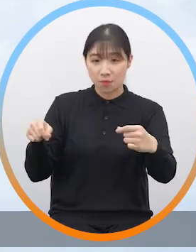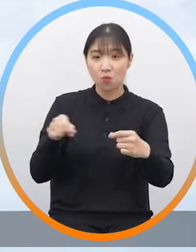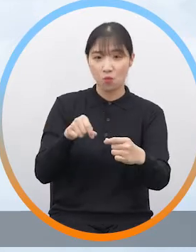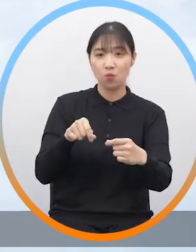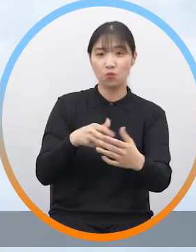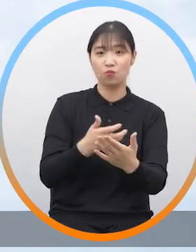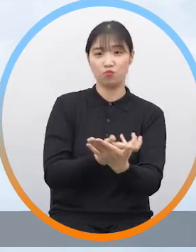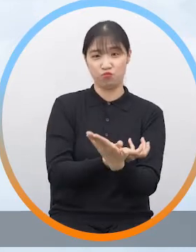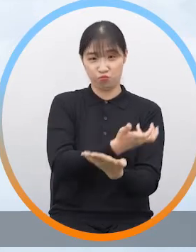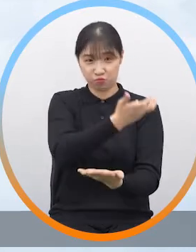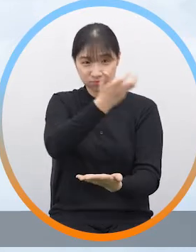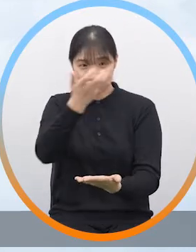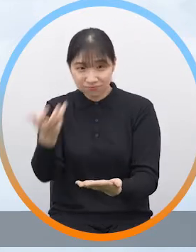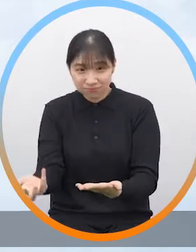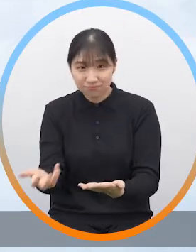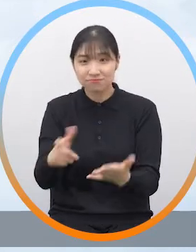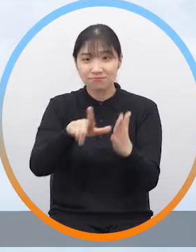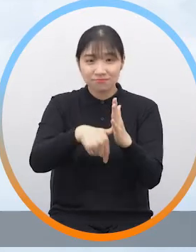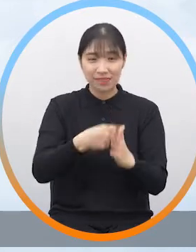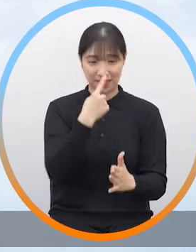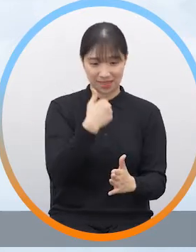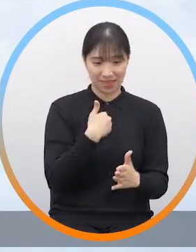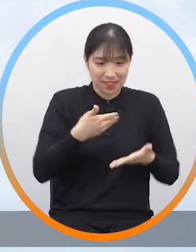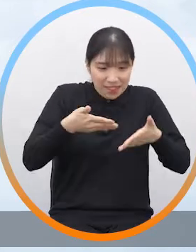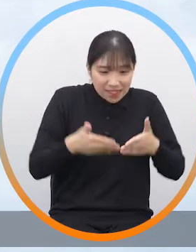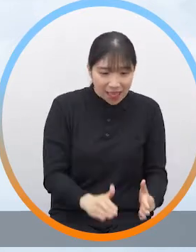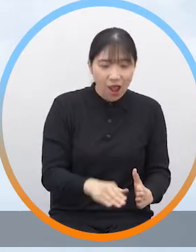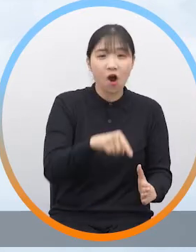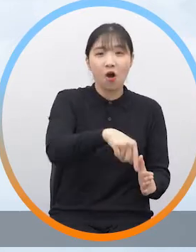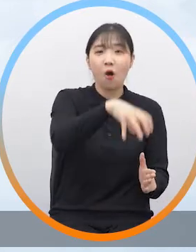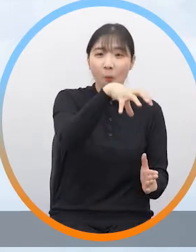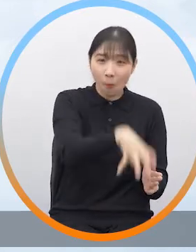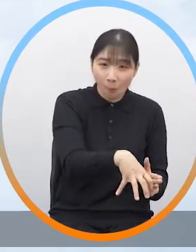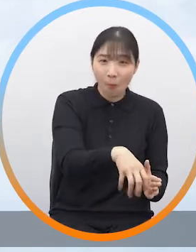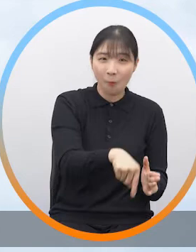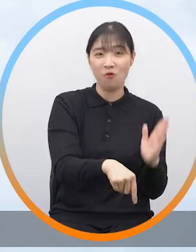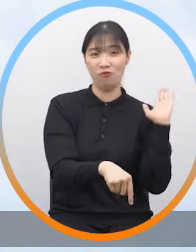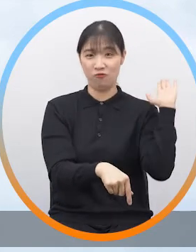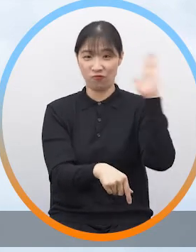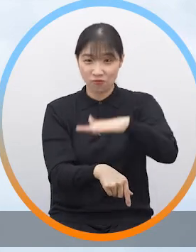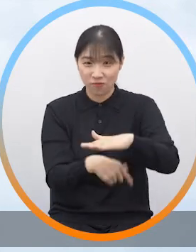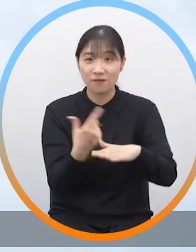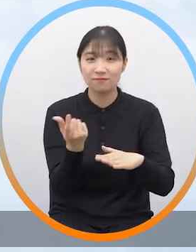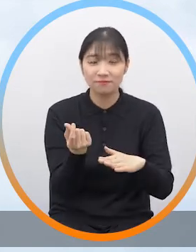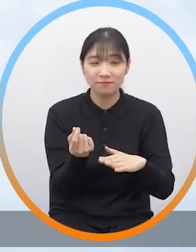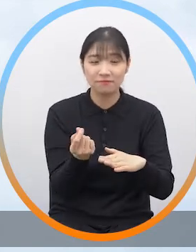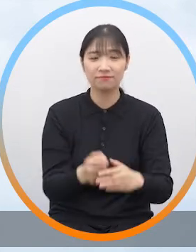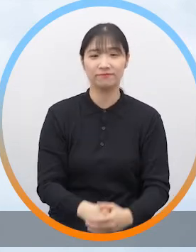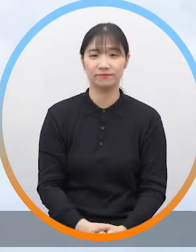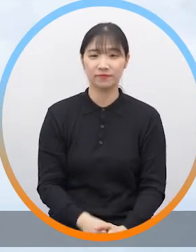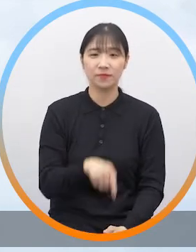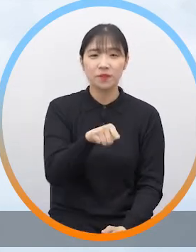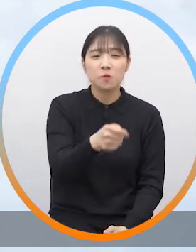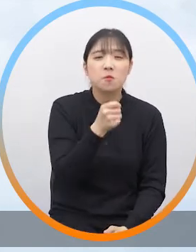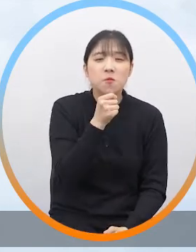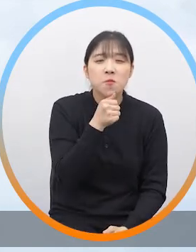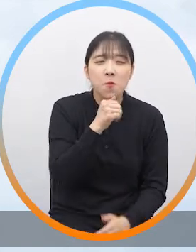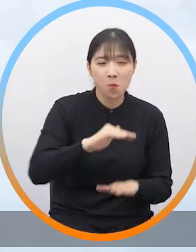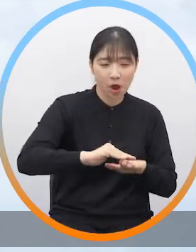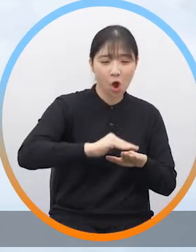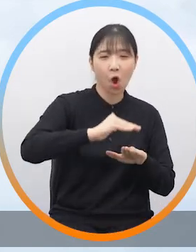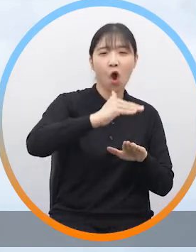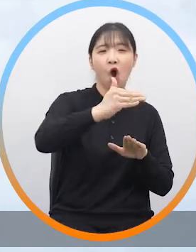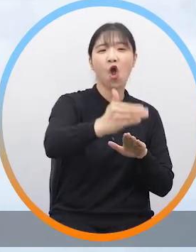출발을 했잖아요. 그러면은 자기가 태어났던 마을에서 출발을 했을 거 아니에요. 바로 앞에 있는